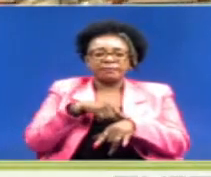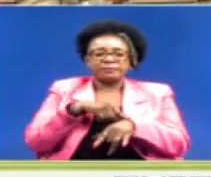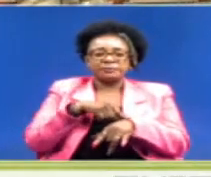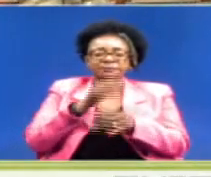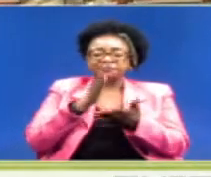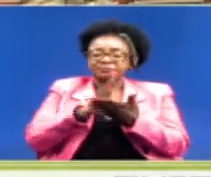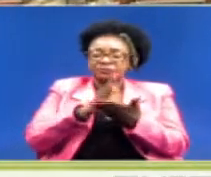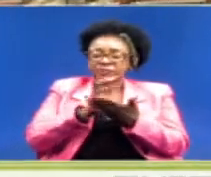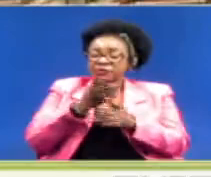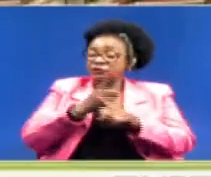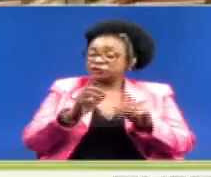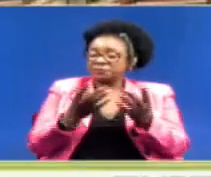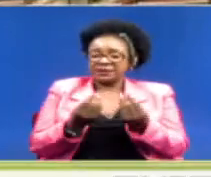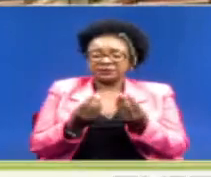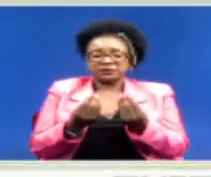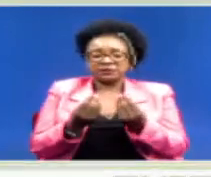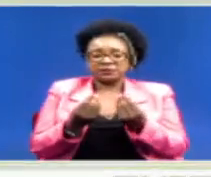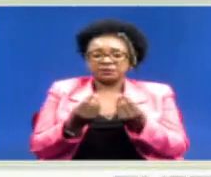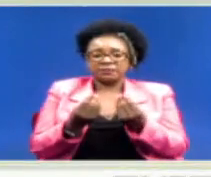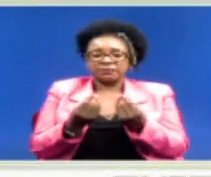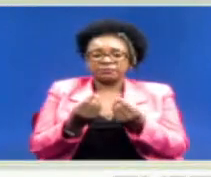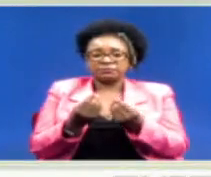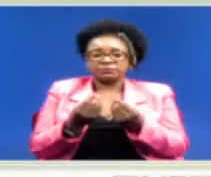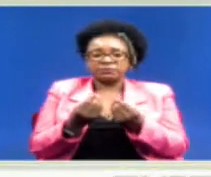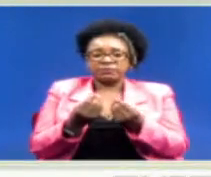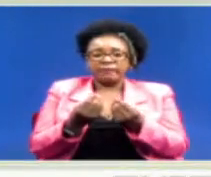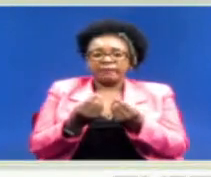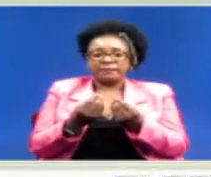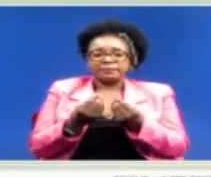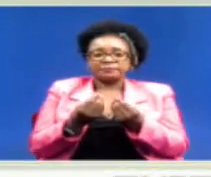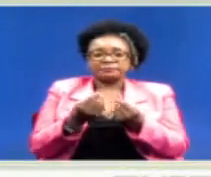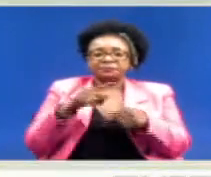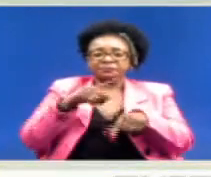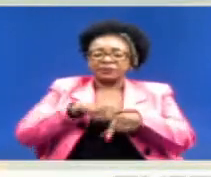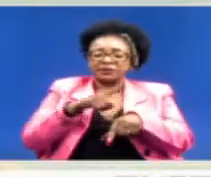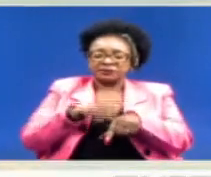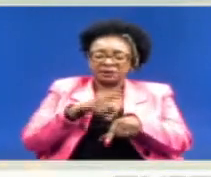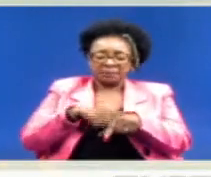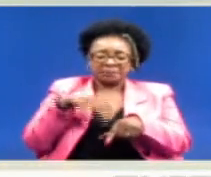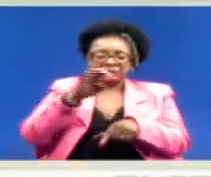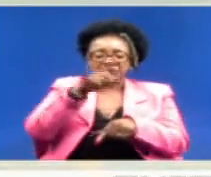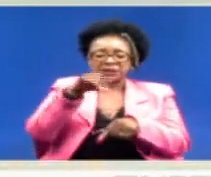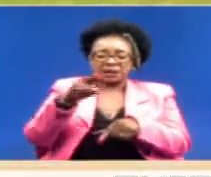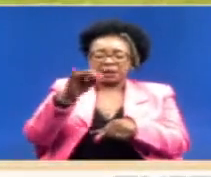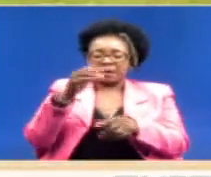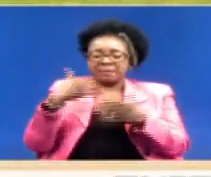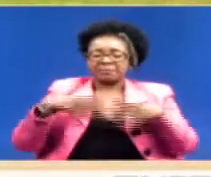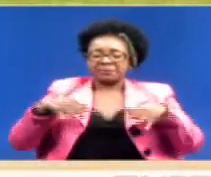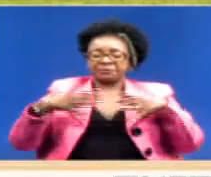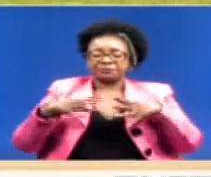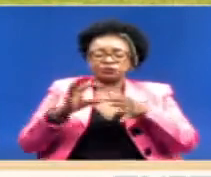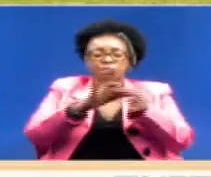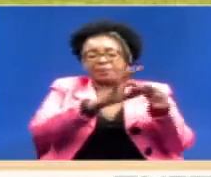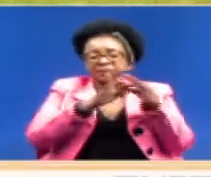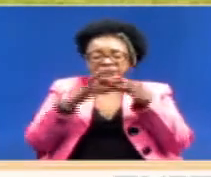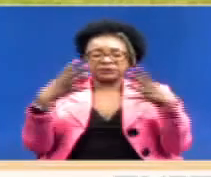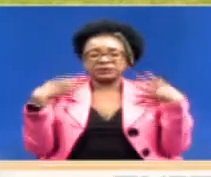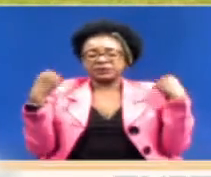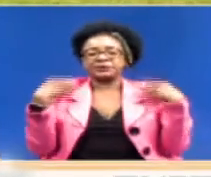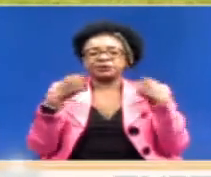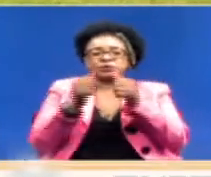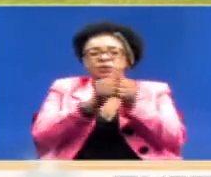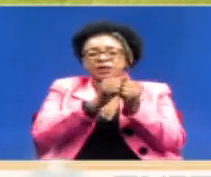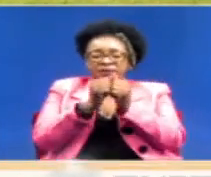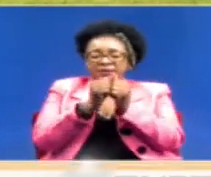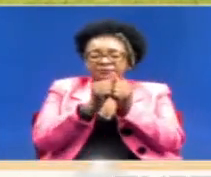kwa I think time yake na Ezekiel, watu walikuwa na kubareti wana train pamoja. Wakienda team kuna tactical